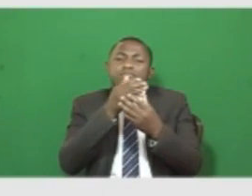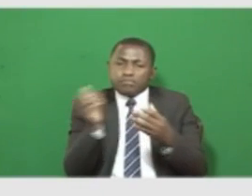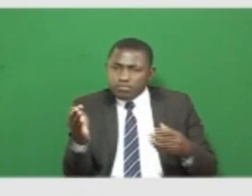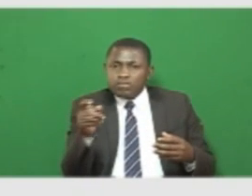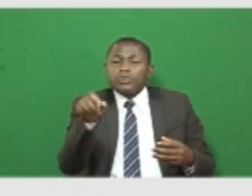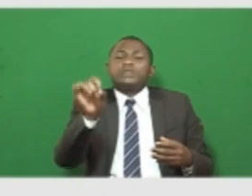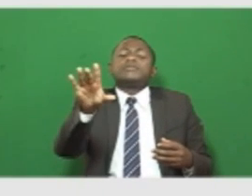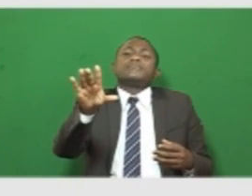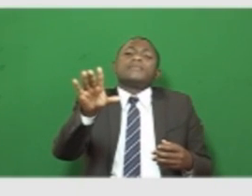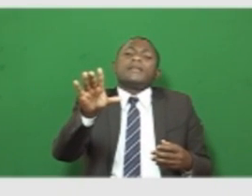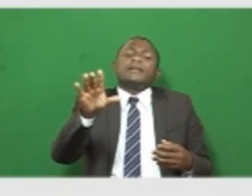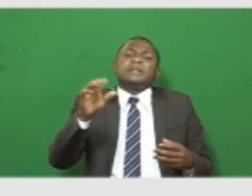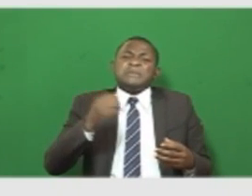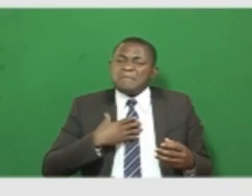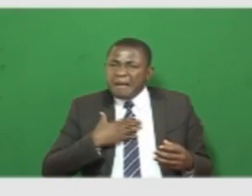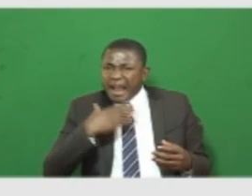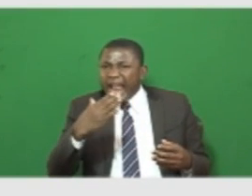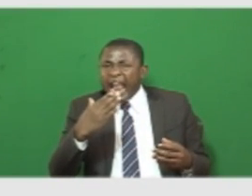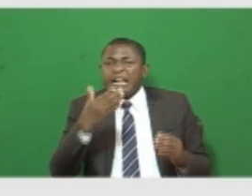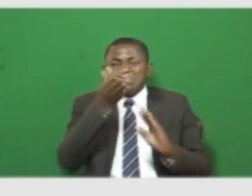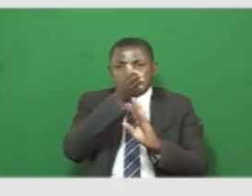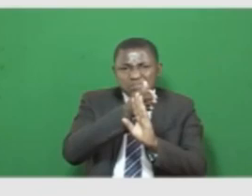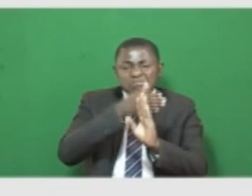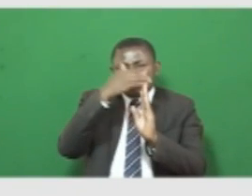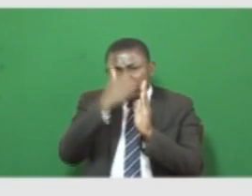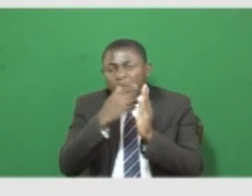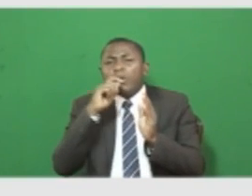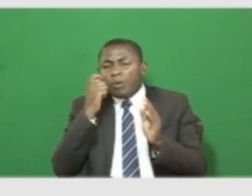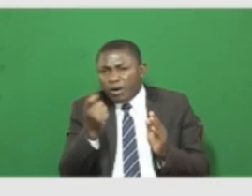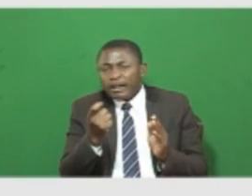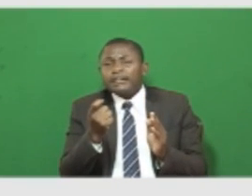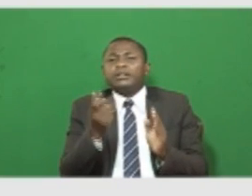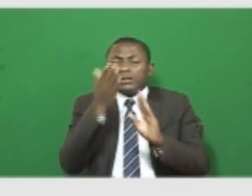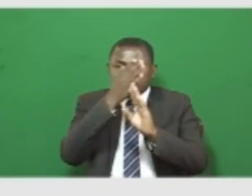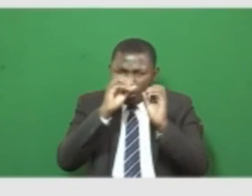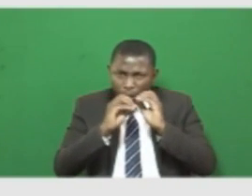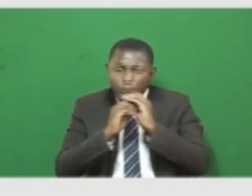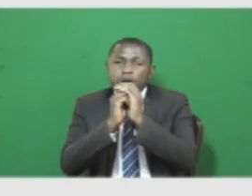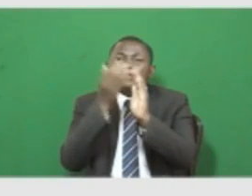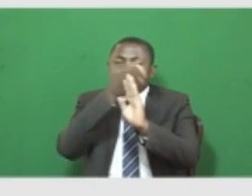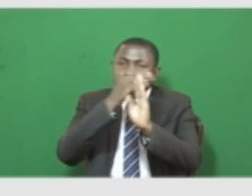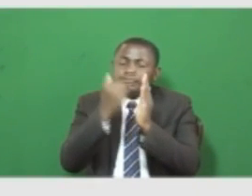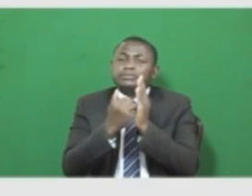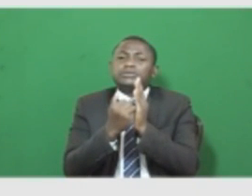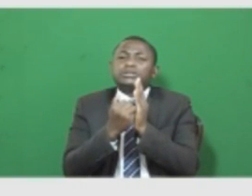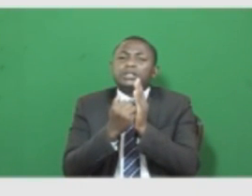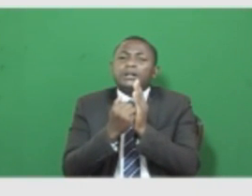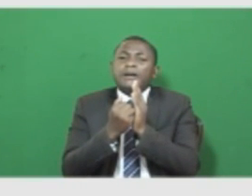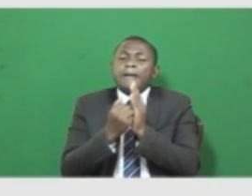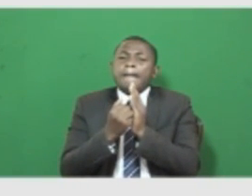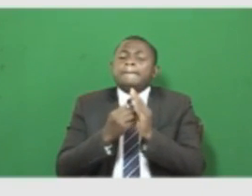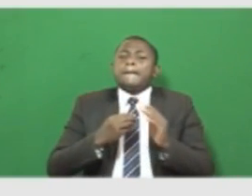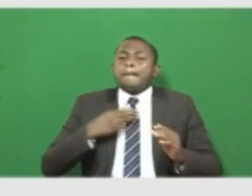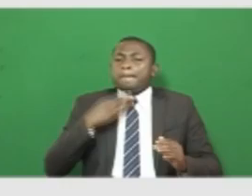unosema zvifananidzo. Unobire iko iwe temberi dzayo. Iwe unozvirumbidza nomurairo. Unoshora